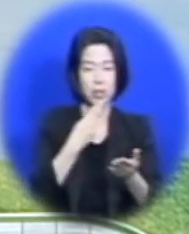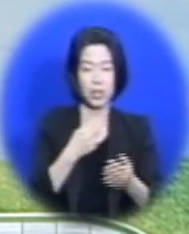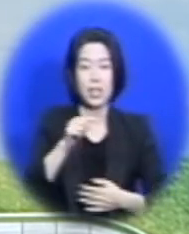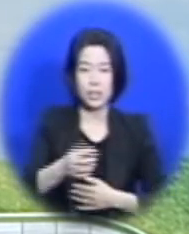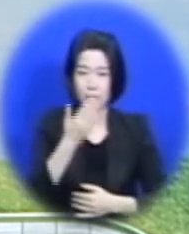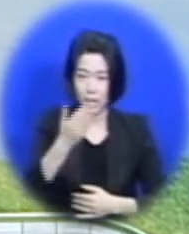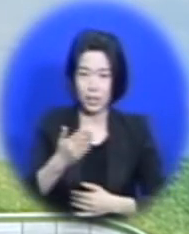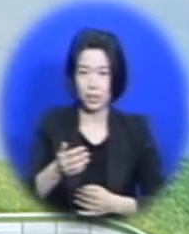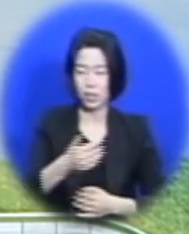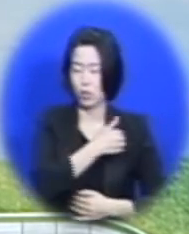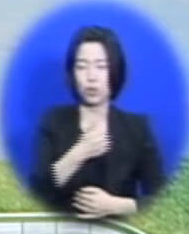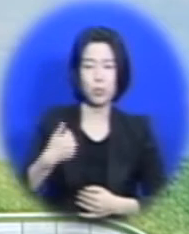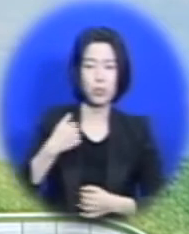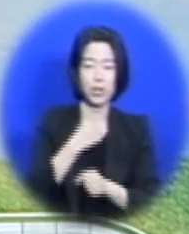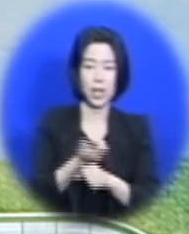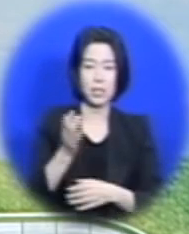충분한데도 요셉은 도망을 안 갑니다.